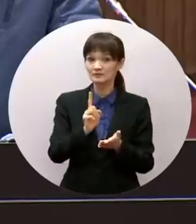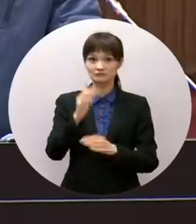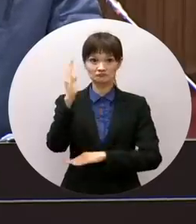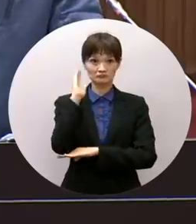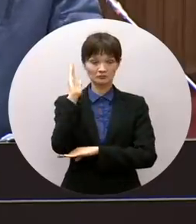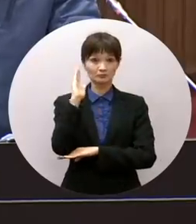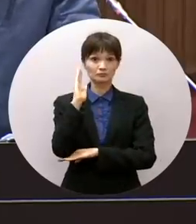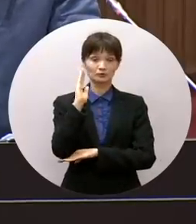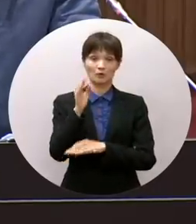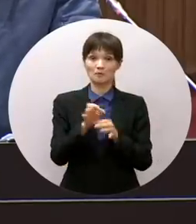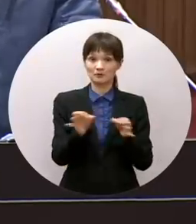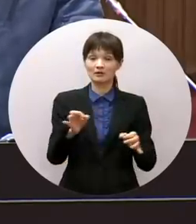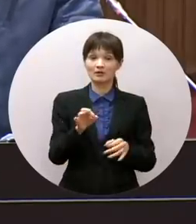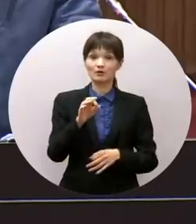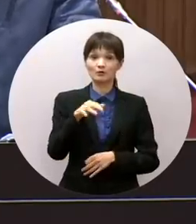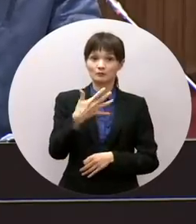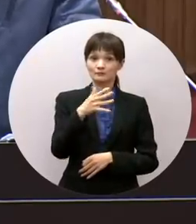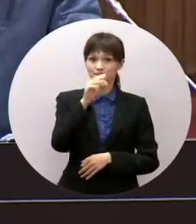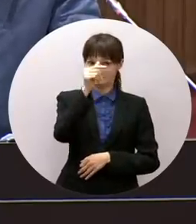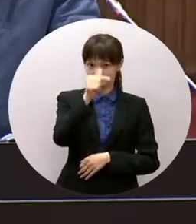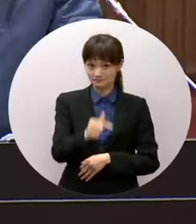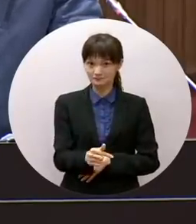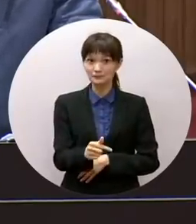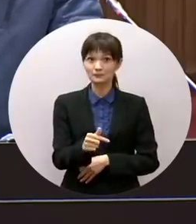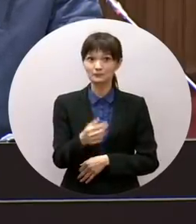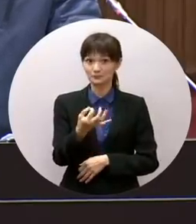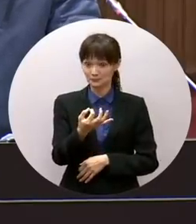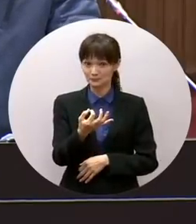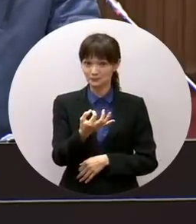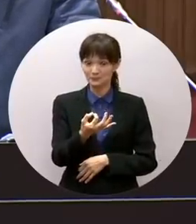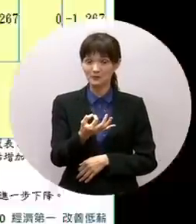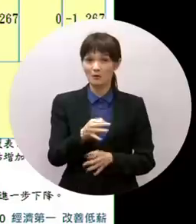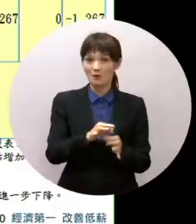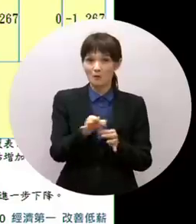500亿元的经济红利，后来说要发放